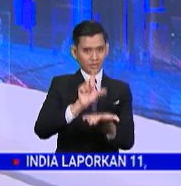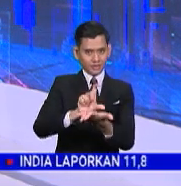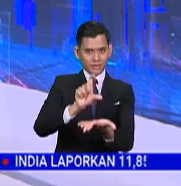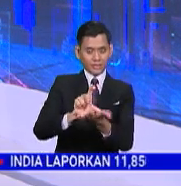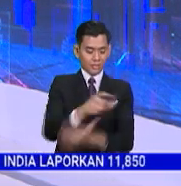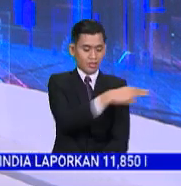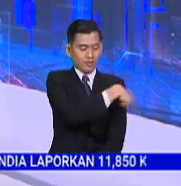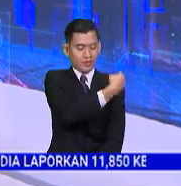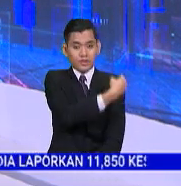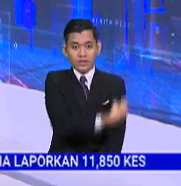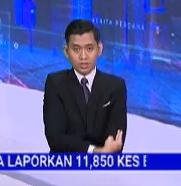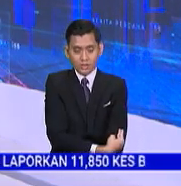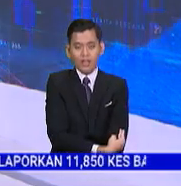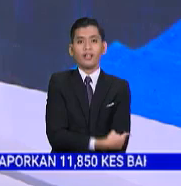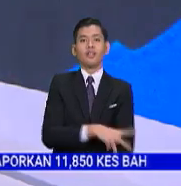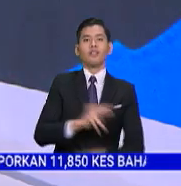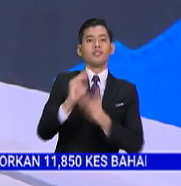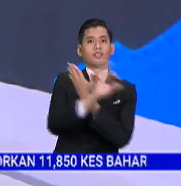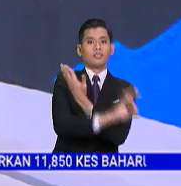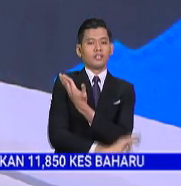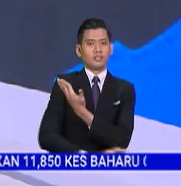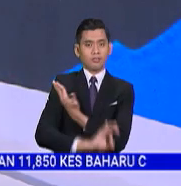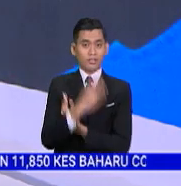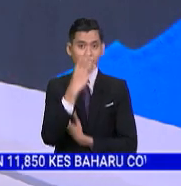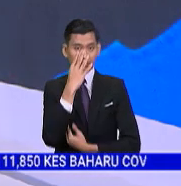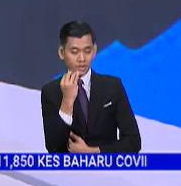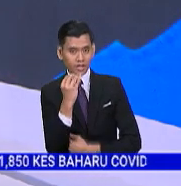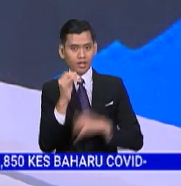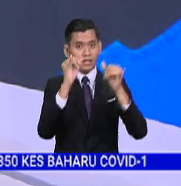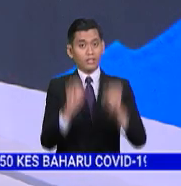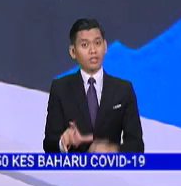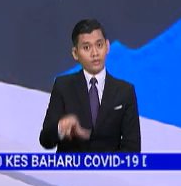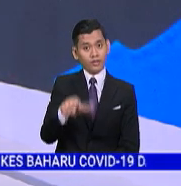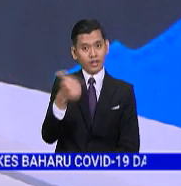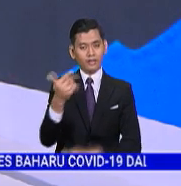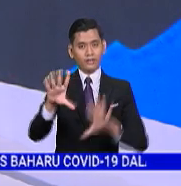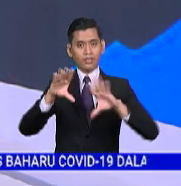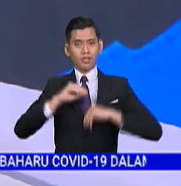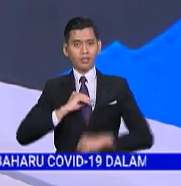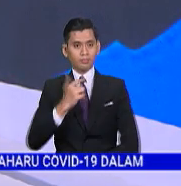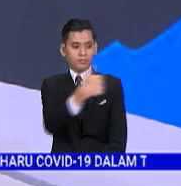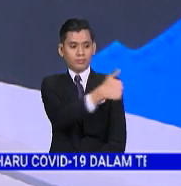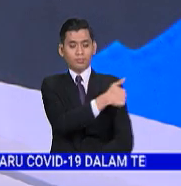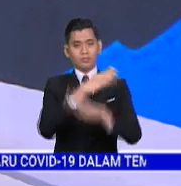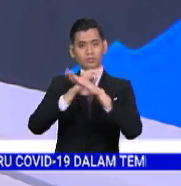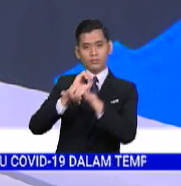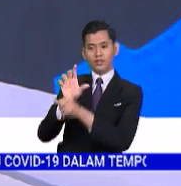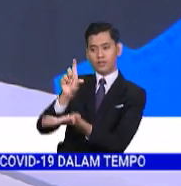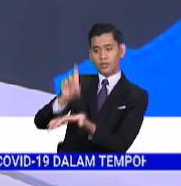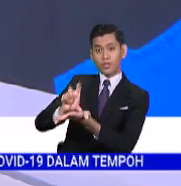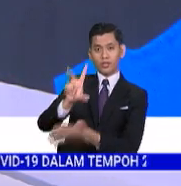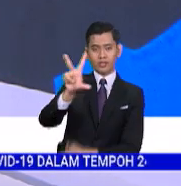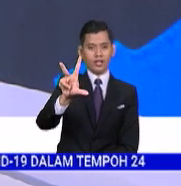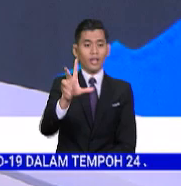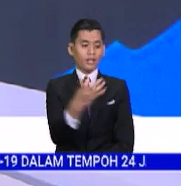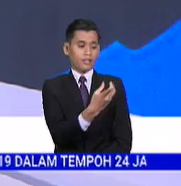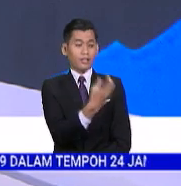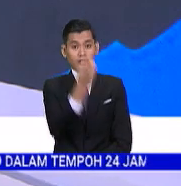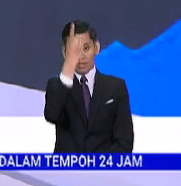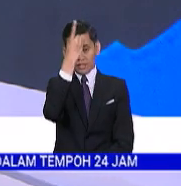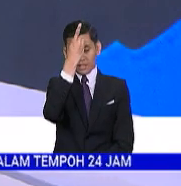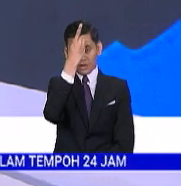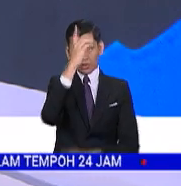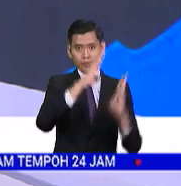di Hospital Tuanku Jaafar, Seremban. Individu lain yang turut menerima dos berkenaan ialah Datuk Bandar Majlis Bandar